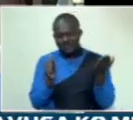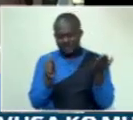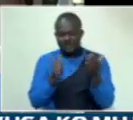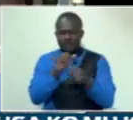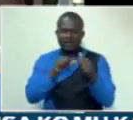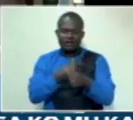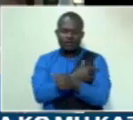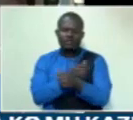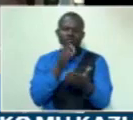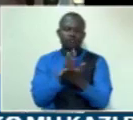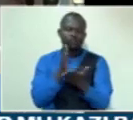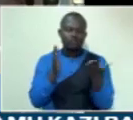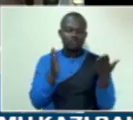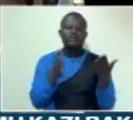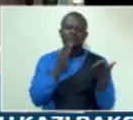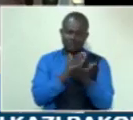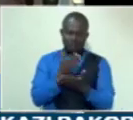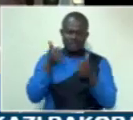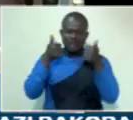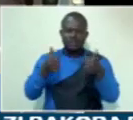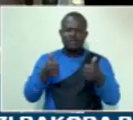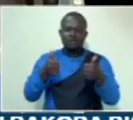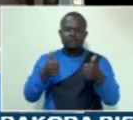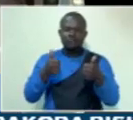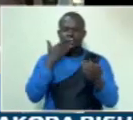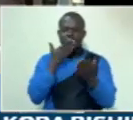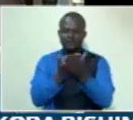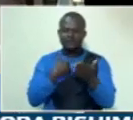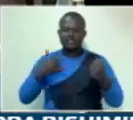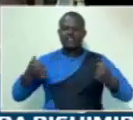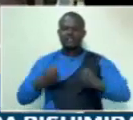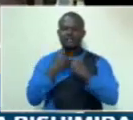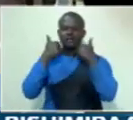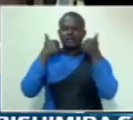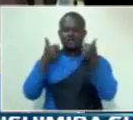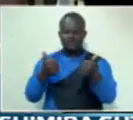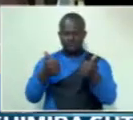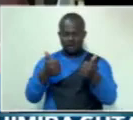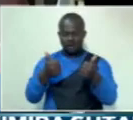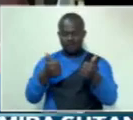gukingira nibyo bifite ingaruka nziza